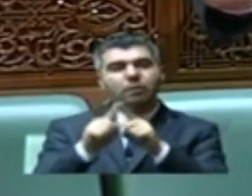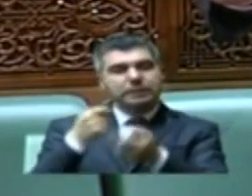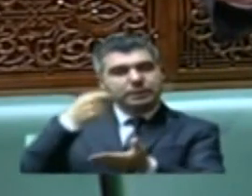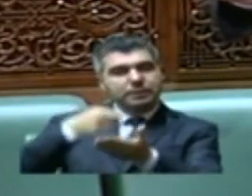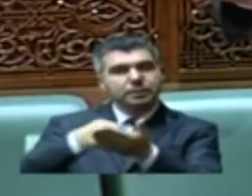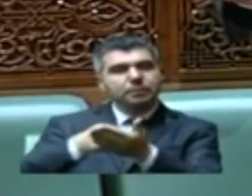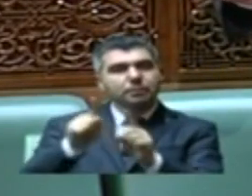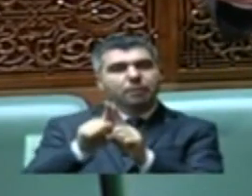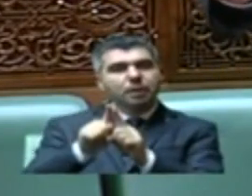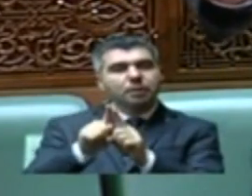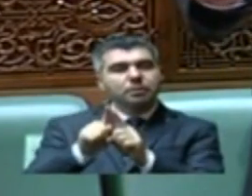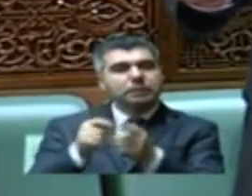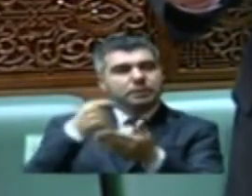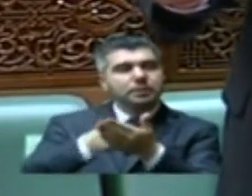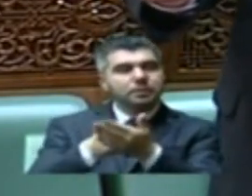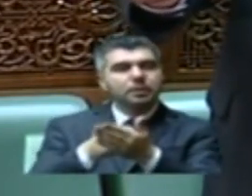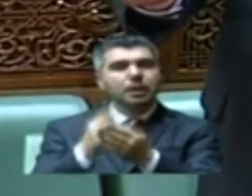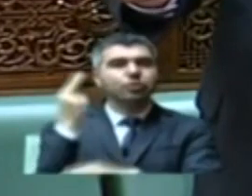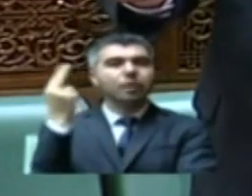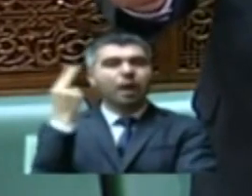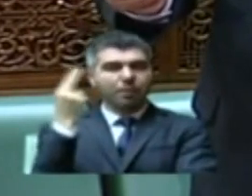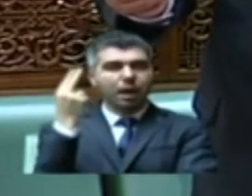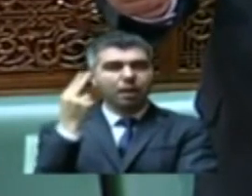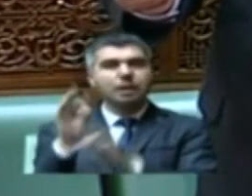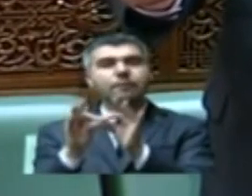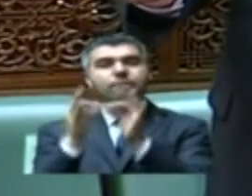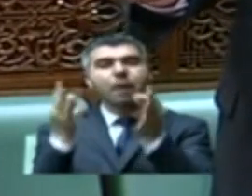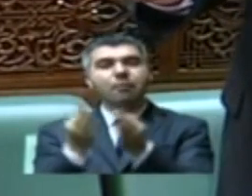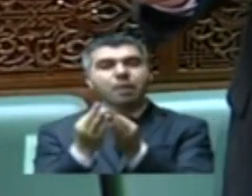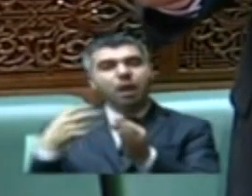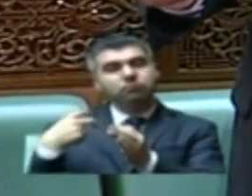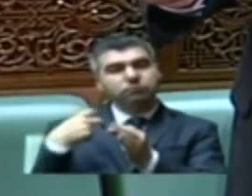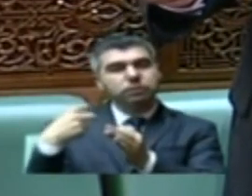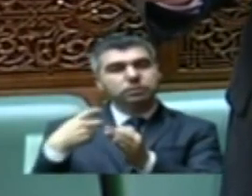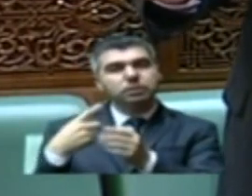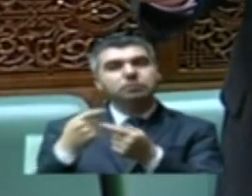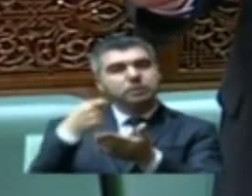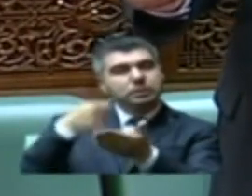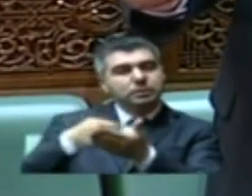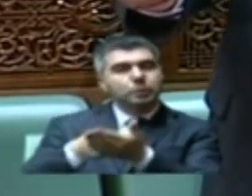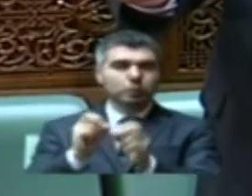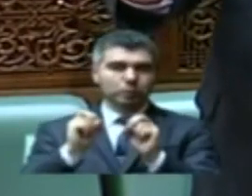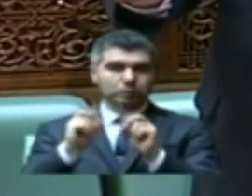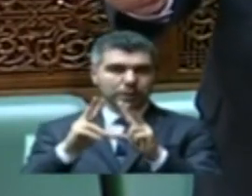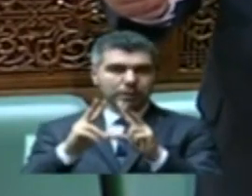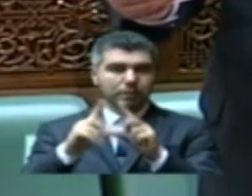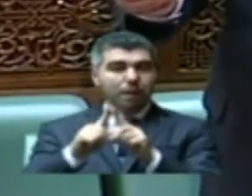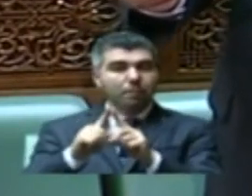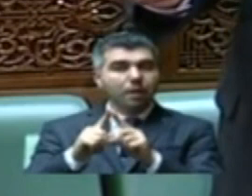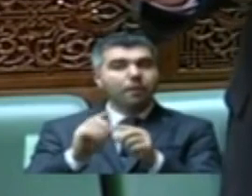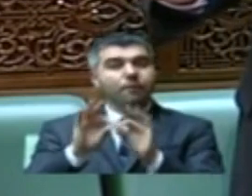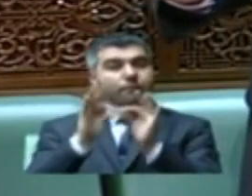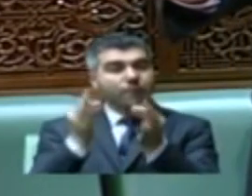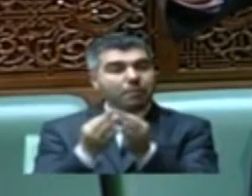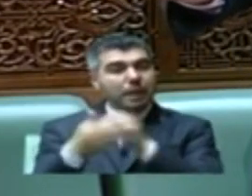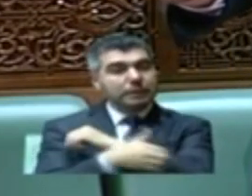التسجيل بمؤسسات التعليم العالي على الأسر الميسورة دون إبراز معايير لتحديد الأسر المستهدفة،